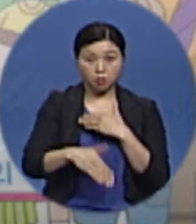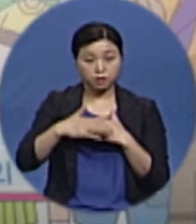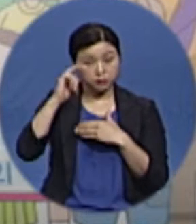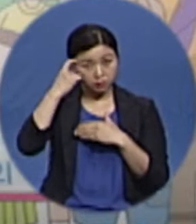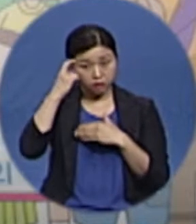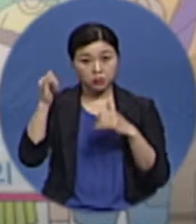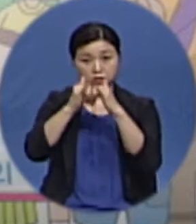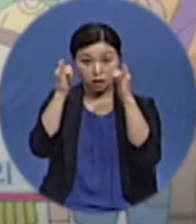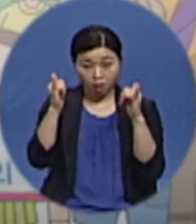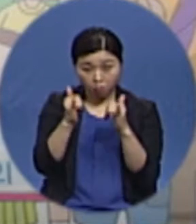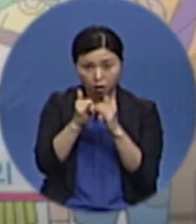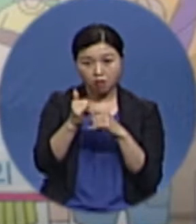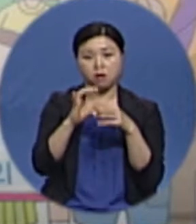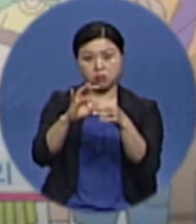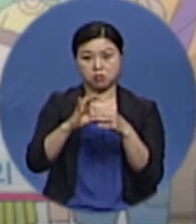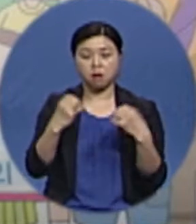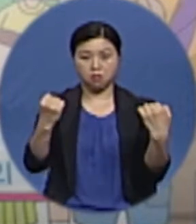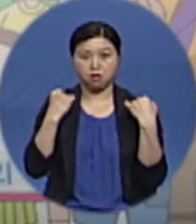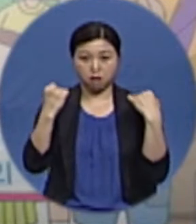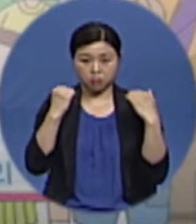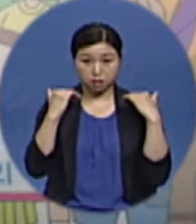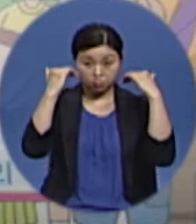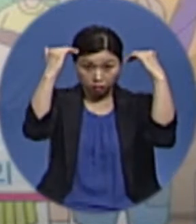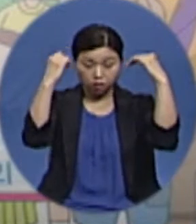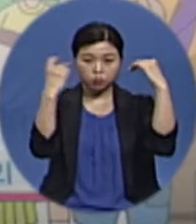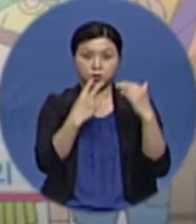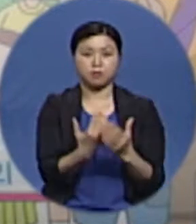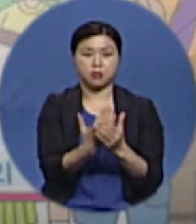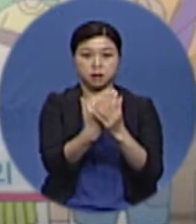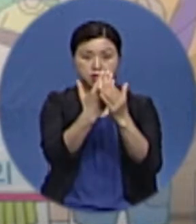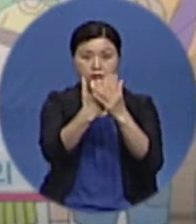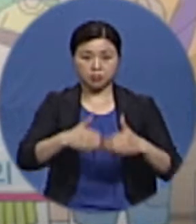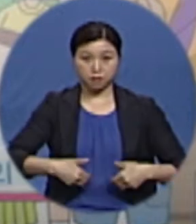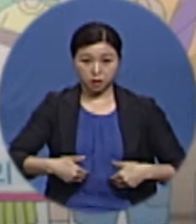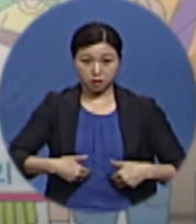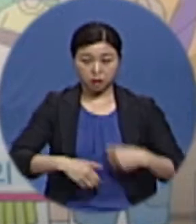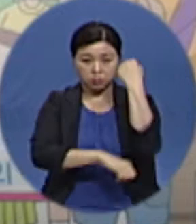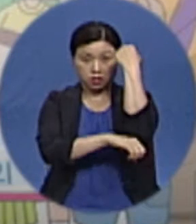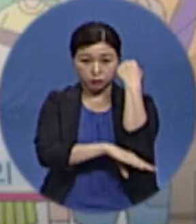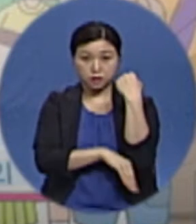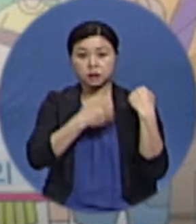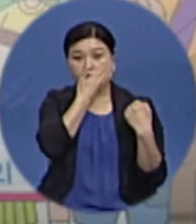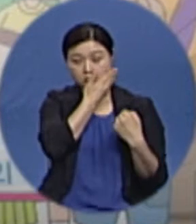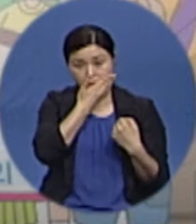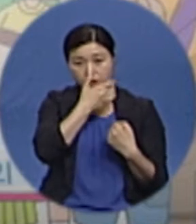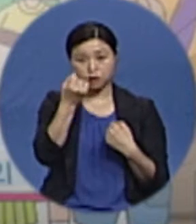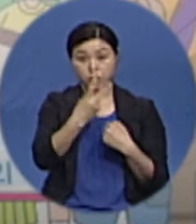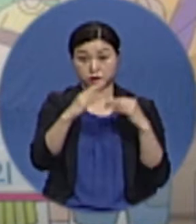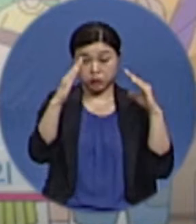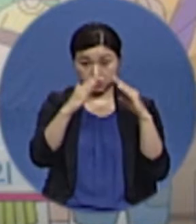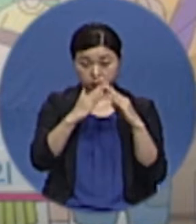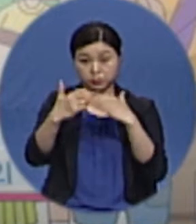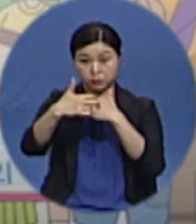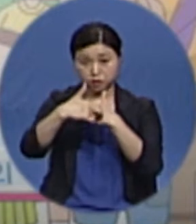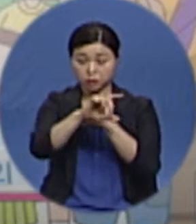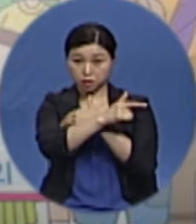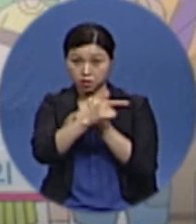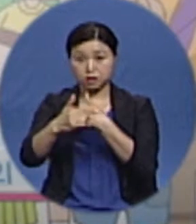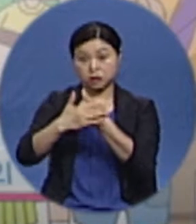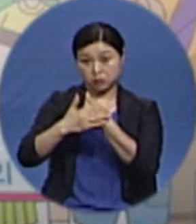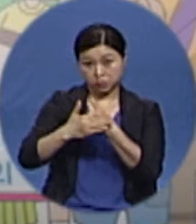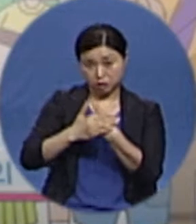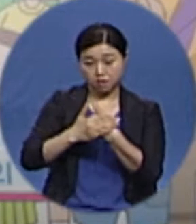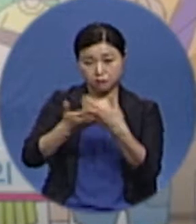정신, 사회적으로 건강하게 성장하고 발달하는 데 필요한 기본적인 영양, 주거, 의료 등을